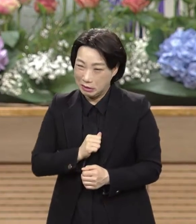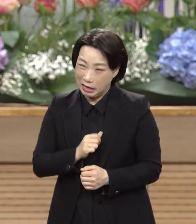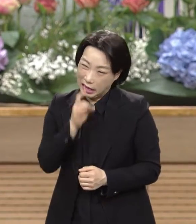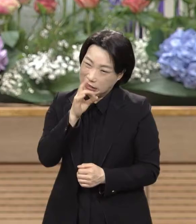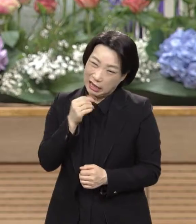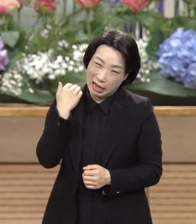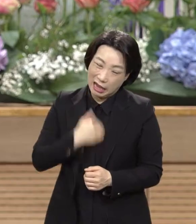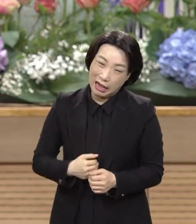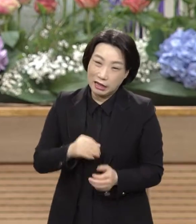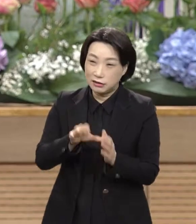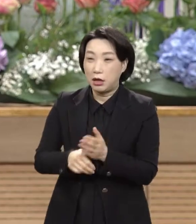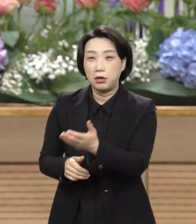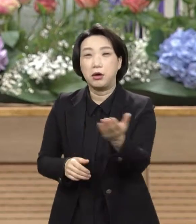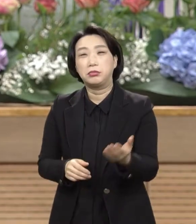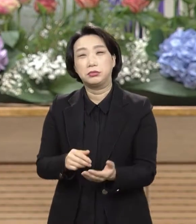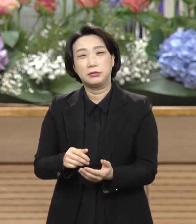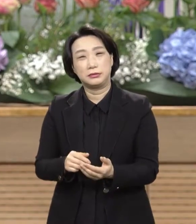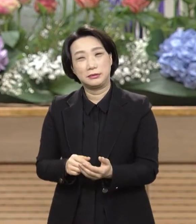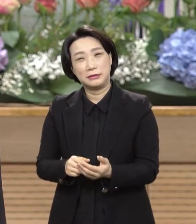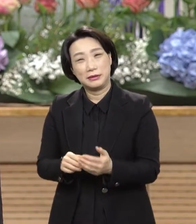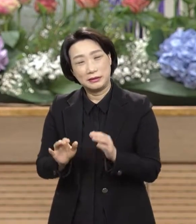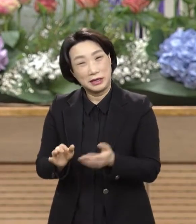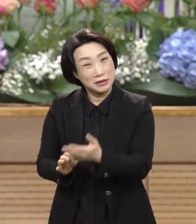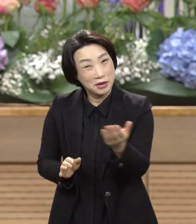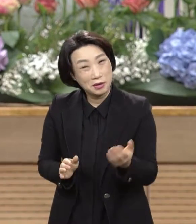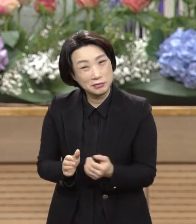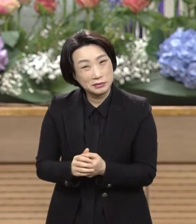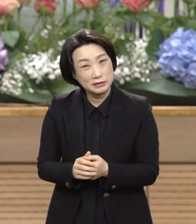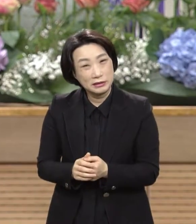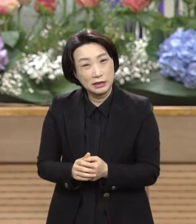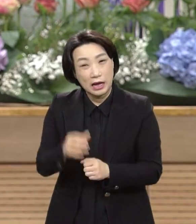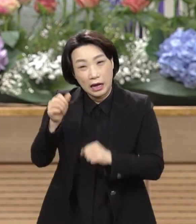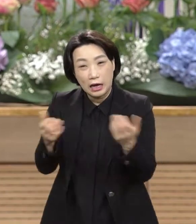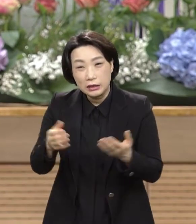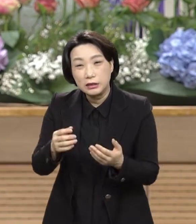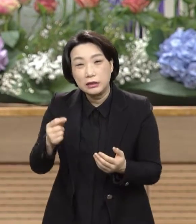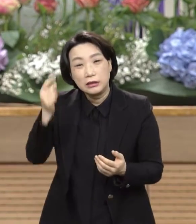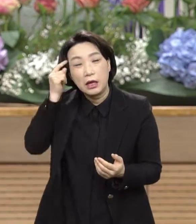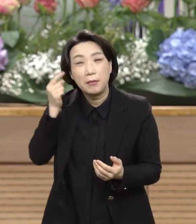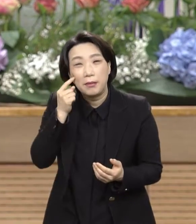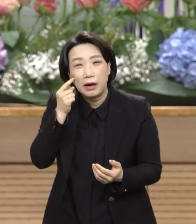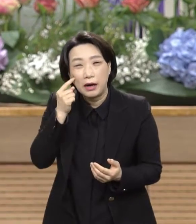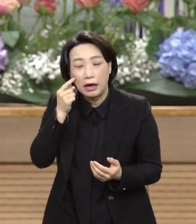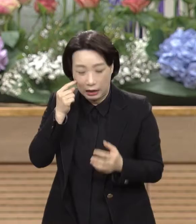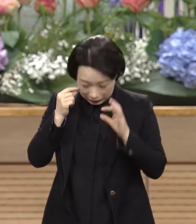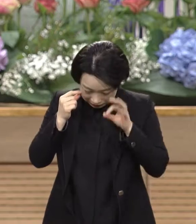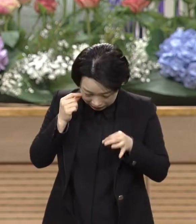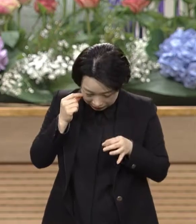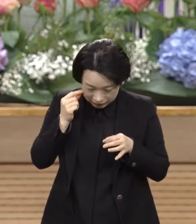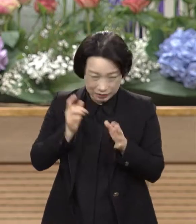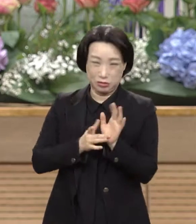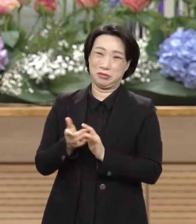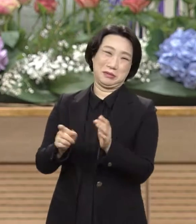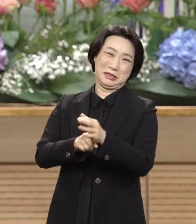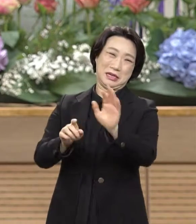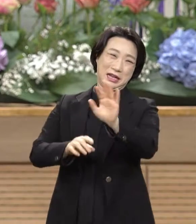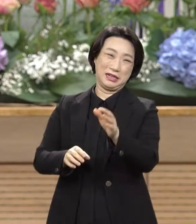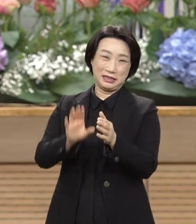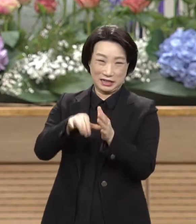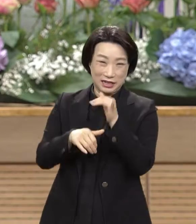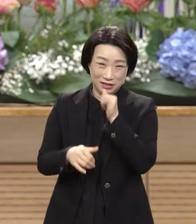그런 상황 속에 처해 있을 때 여러분이 하는 처세를 보면 예수 믿는 사람 안 같잖아.